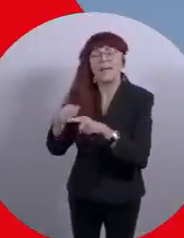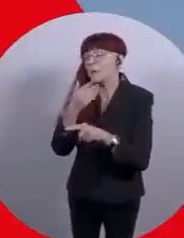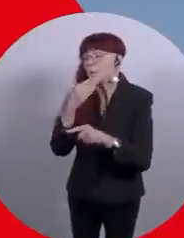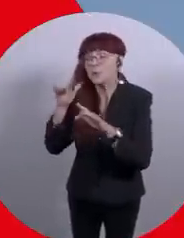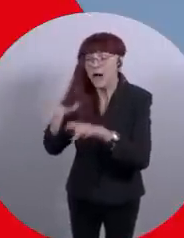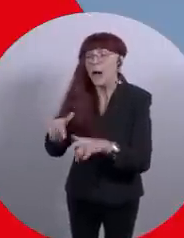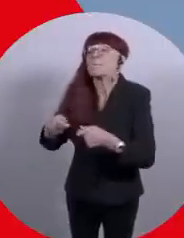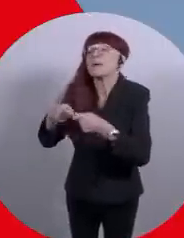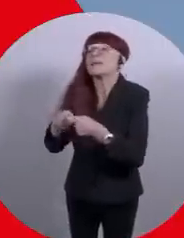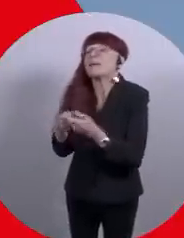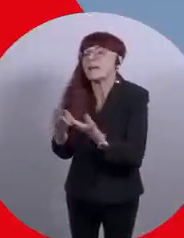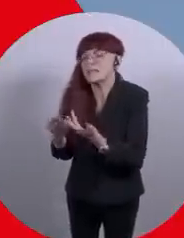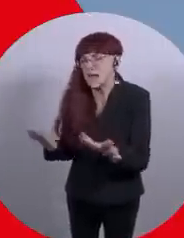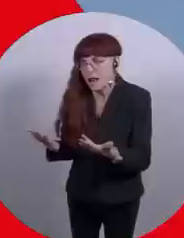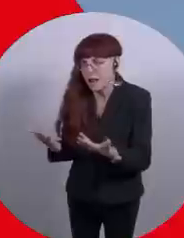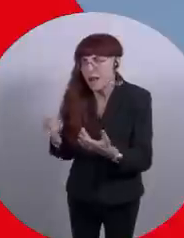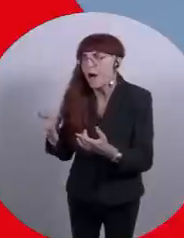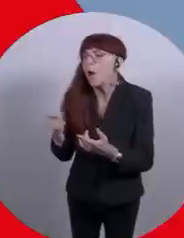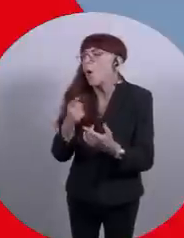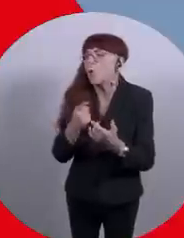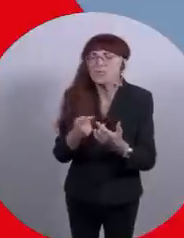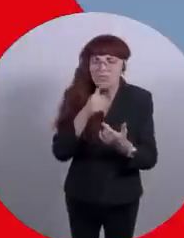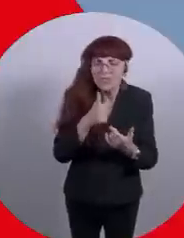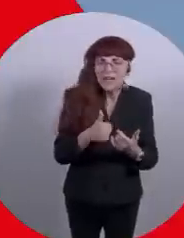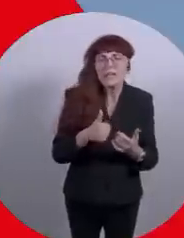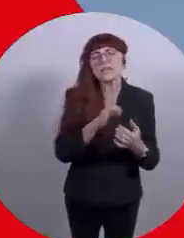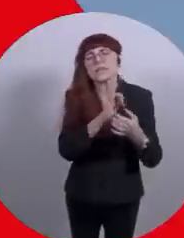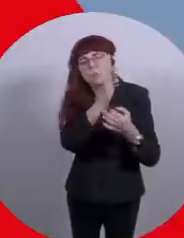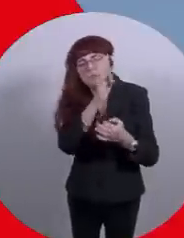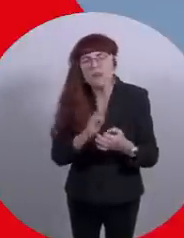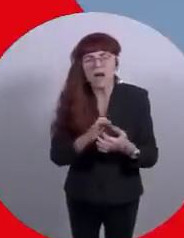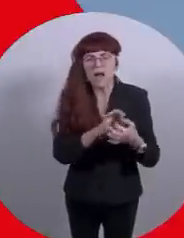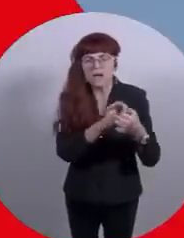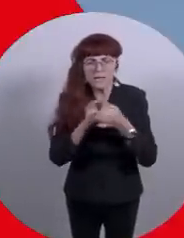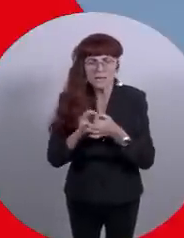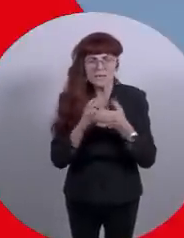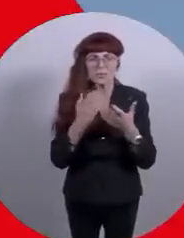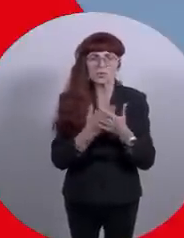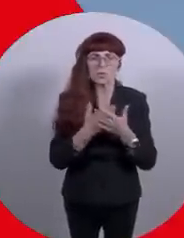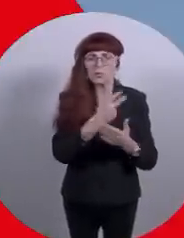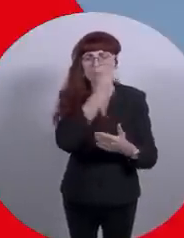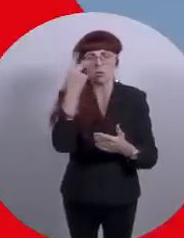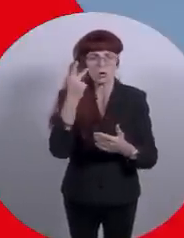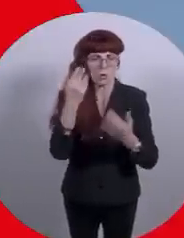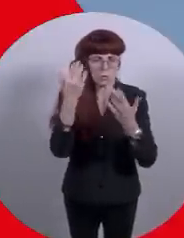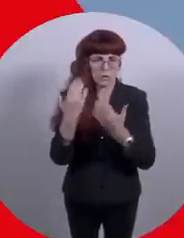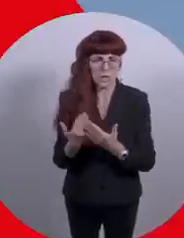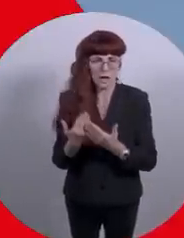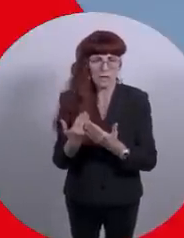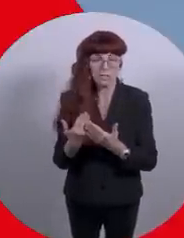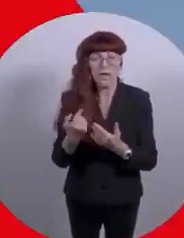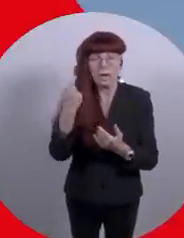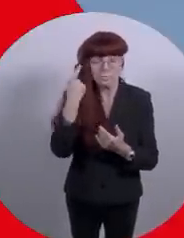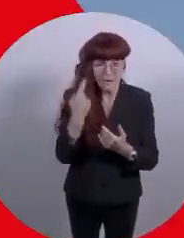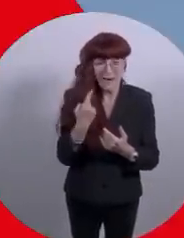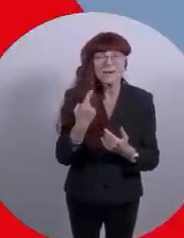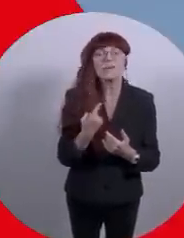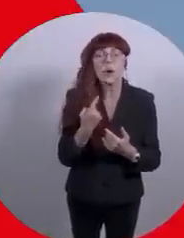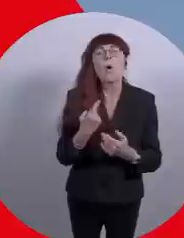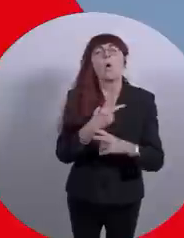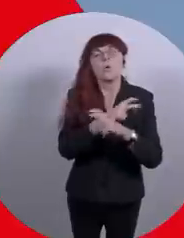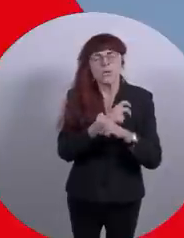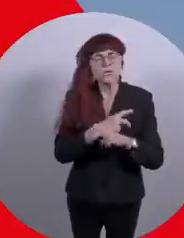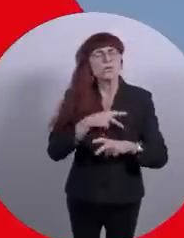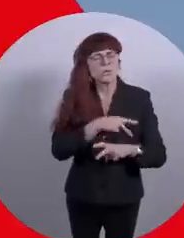auf die Bevölkerungsanzahl das ist schon ein Zeichen wie wichtig und wie lebendig die österreichische Sozialdemokratie ist